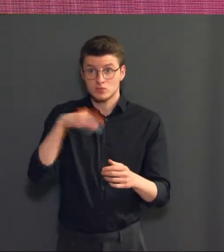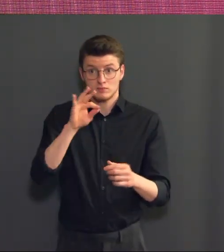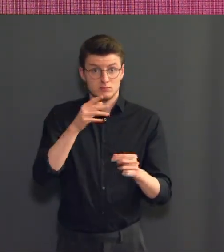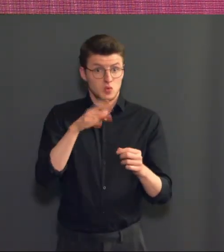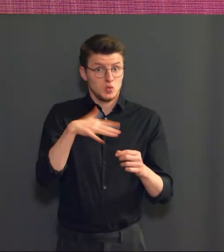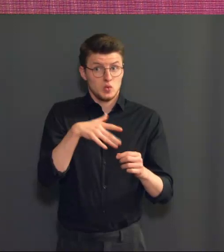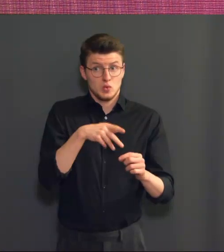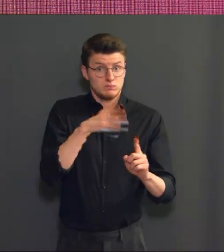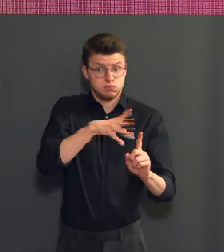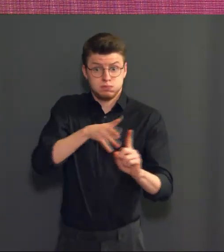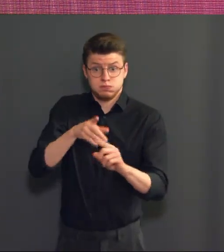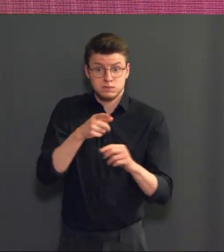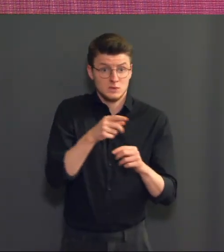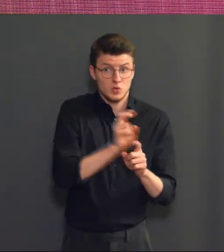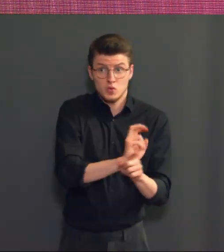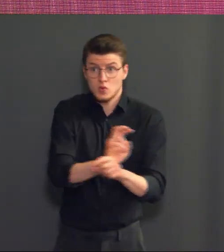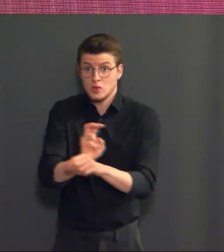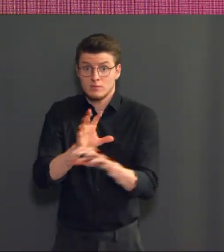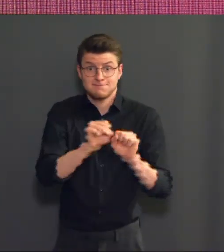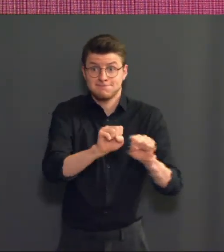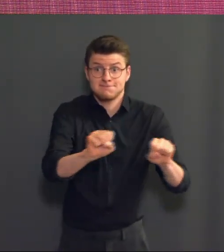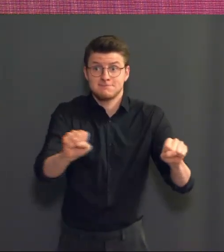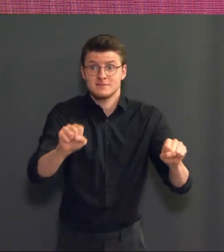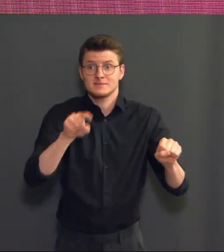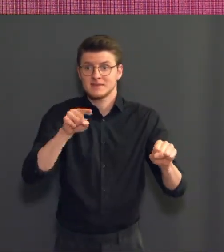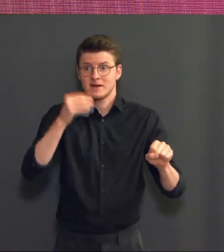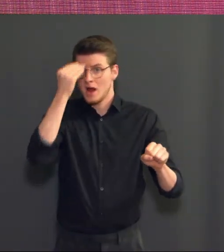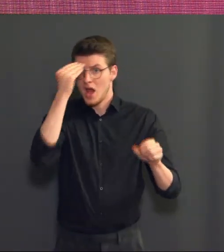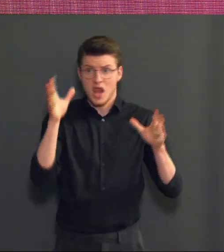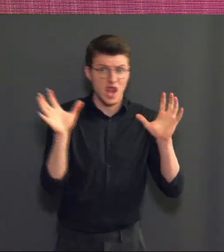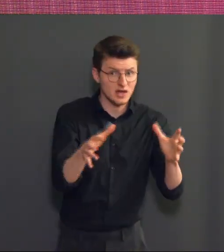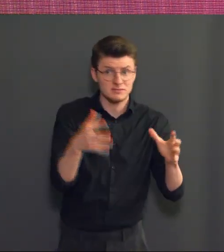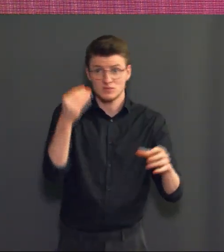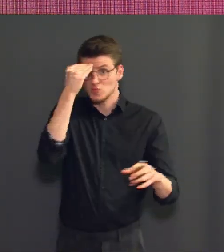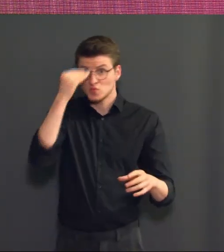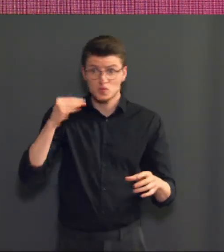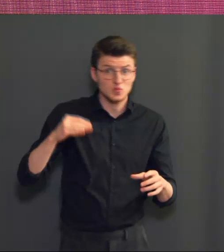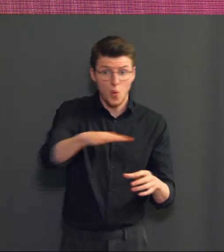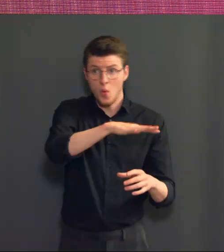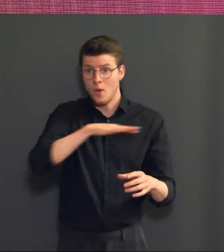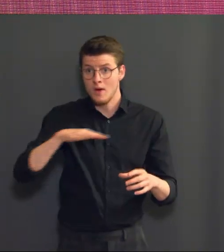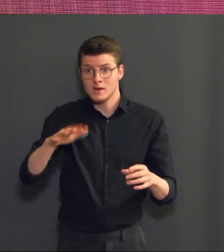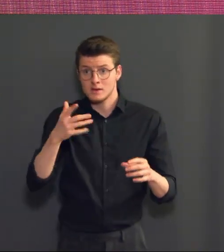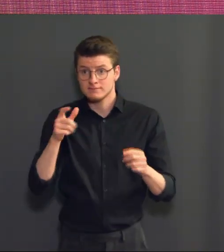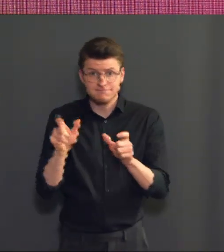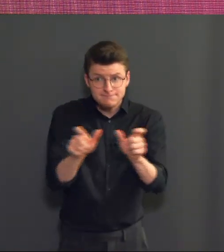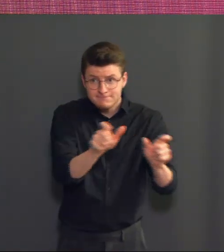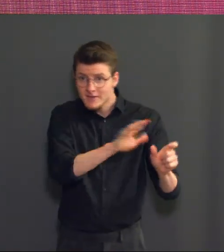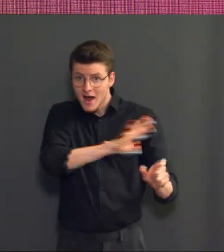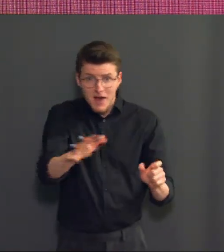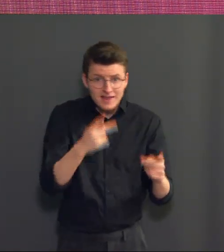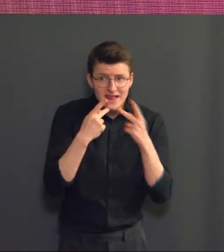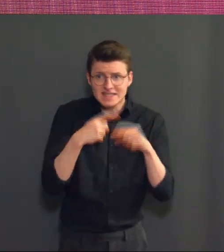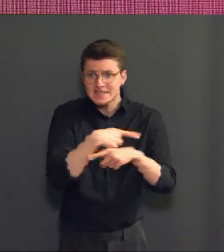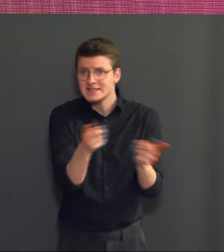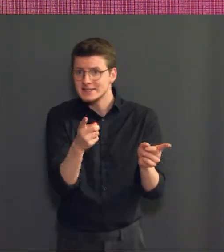of meerdere gevallen worden vastgesteld, gaat men al gauw een hele klas of een heel schooljaar testen. En daar zullen veel negatieve gevallen tussen